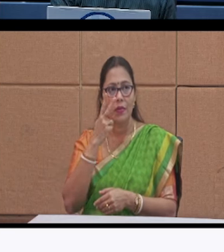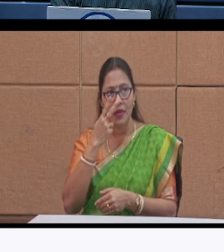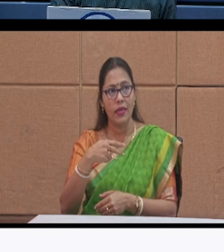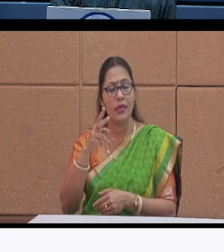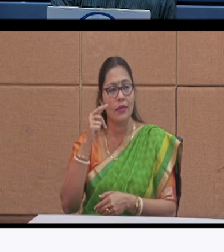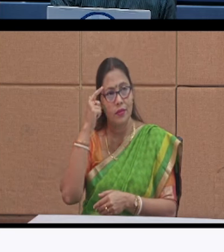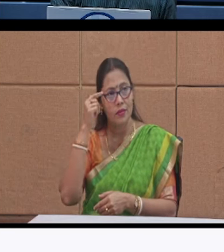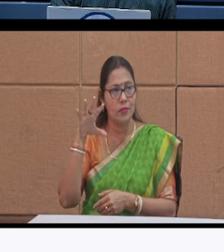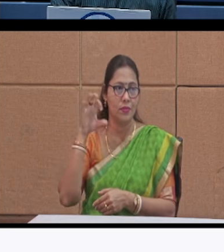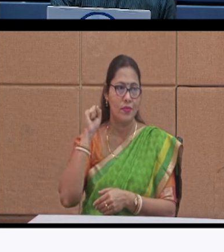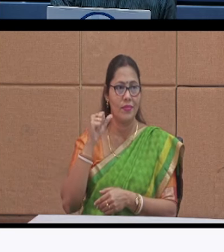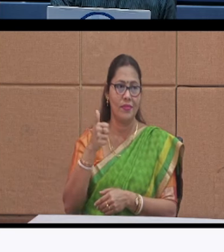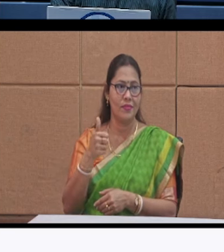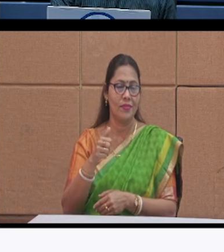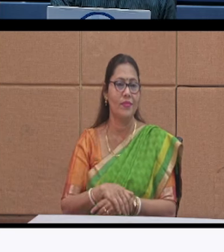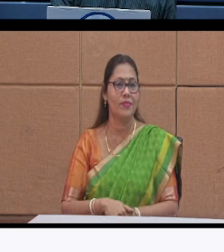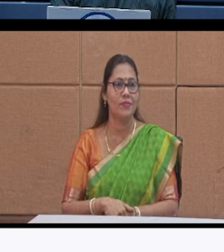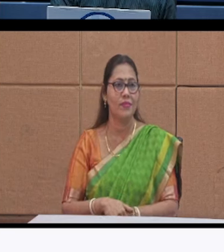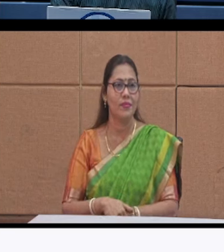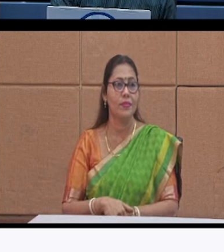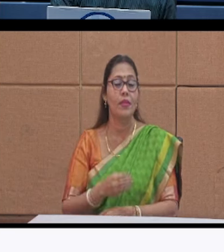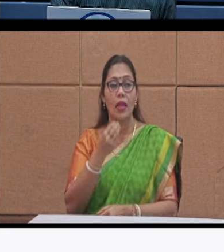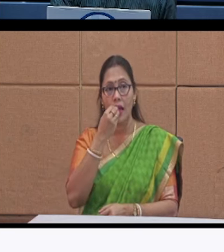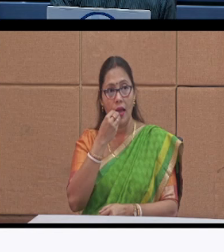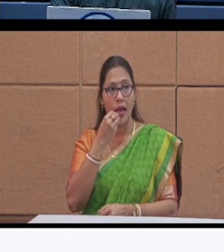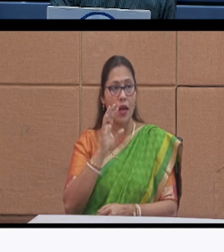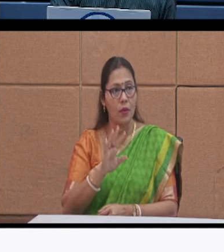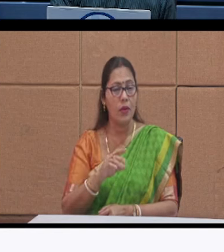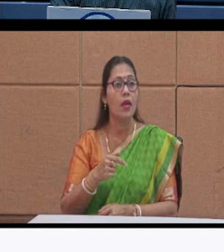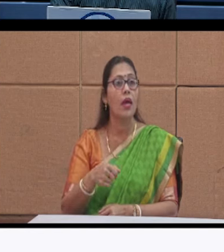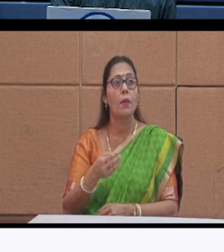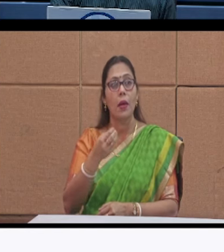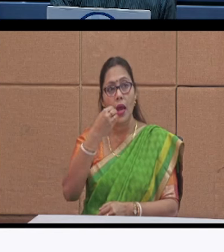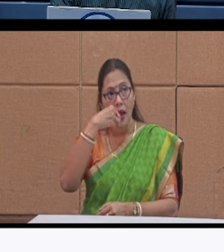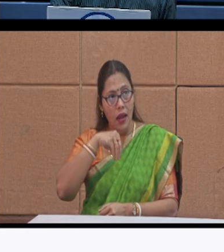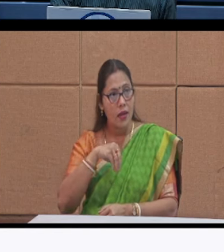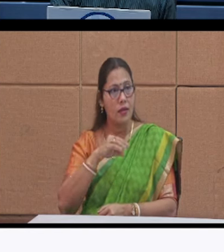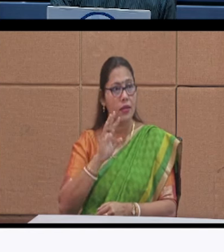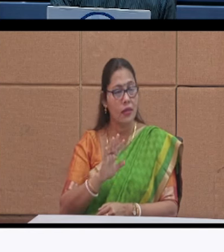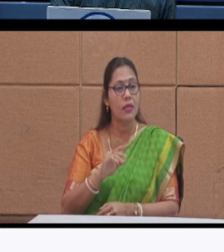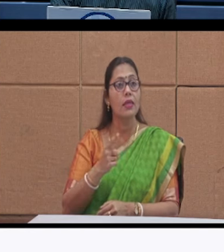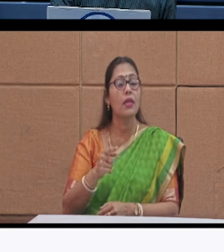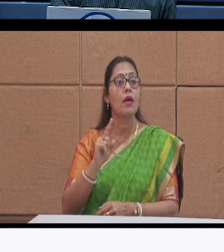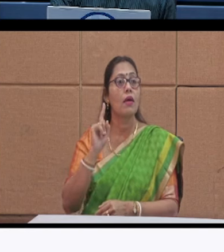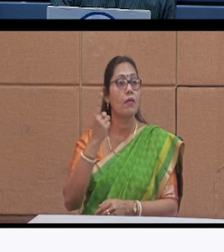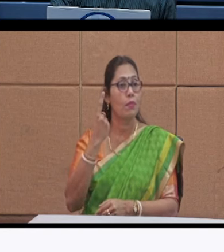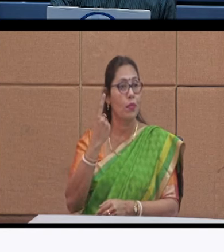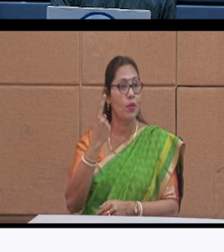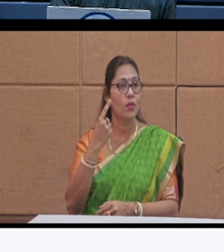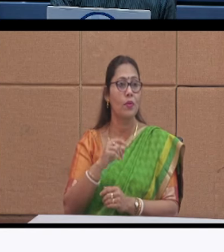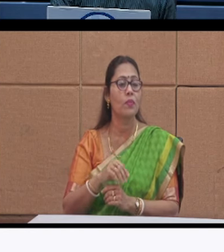করে বুঝে নেওয়ার চেষ্টা করি খাদ্য আমরা যে ধরনের খাই তা